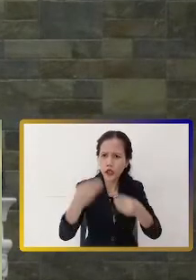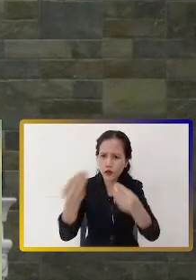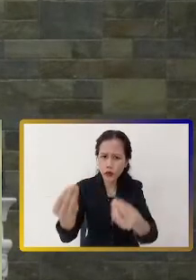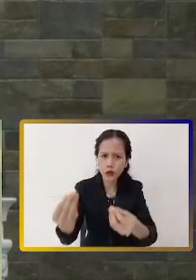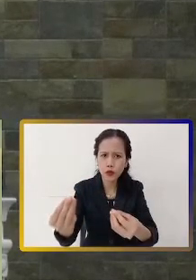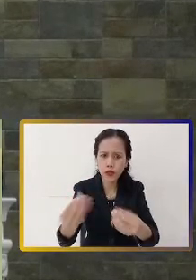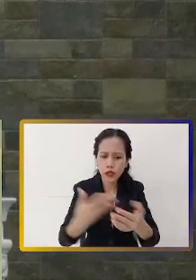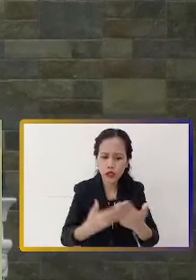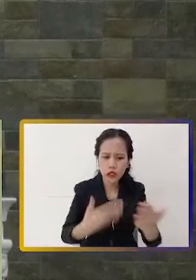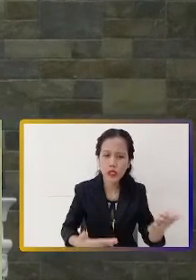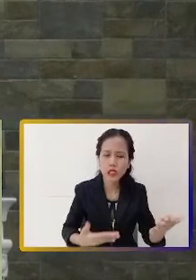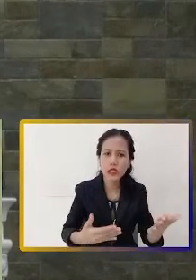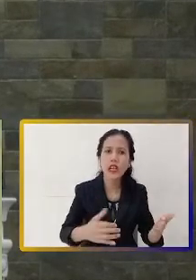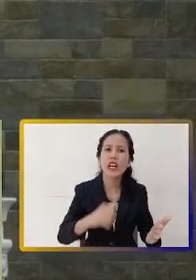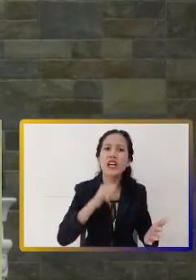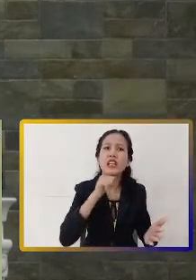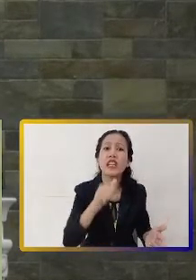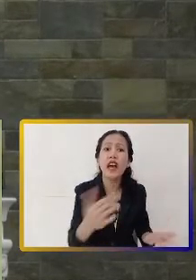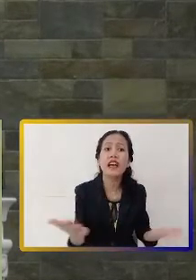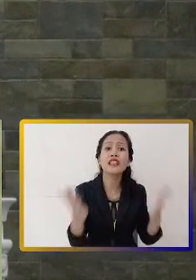not ask.